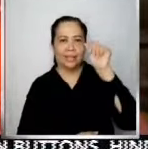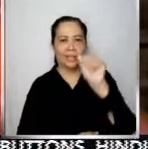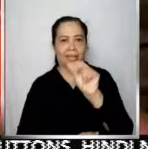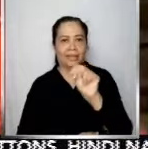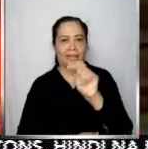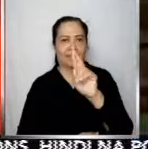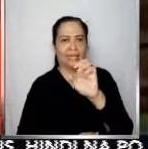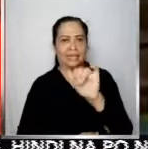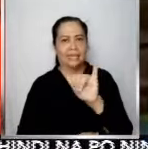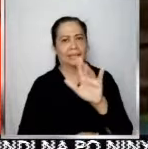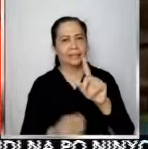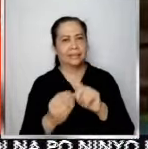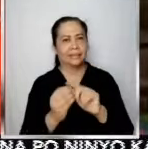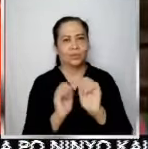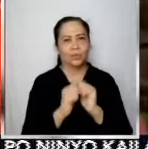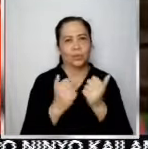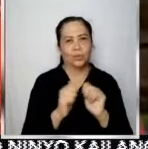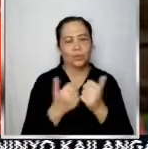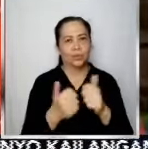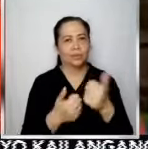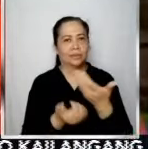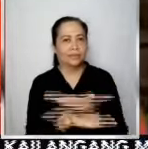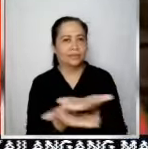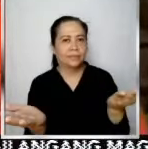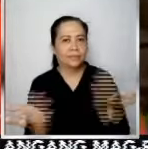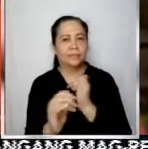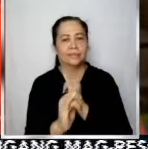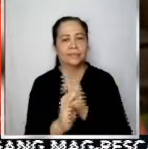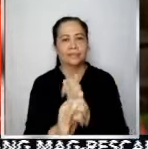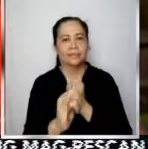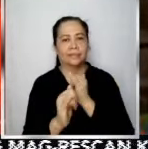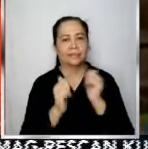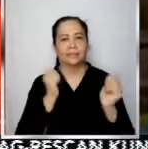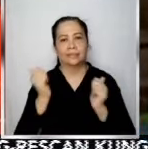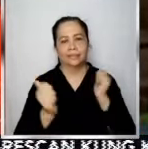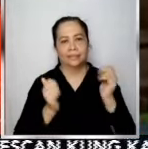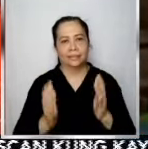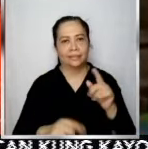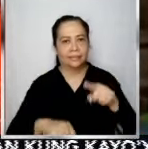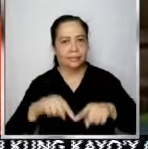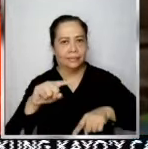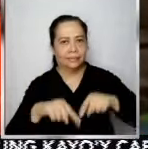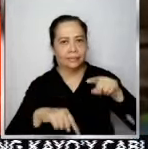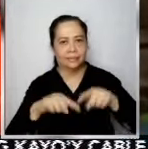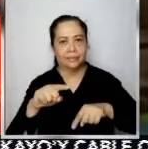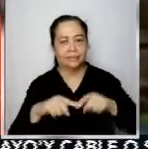my fellow artista friends. And just to get to know what they're doing